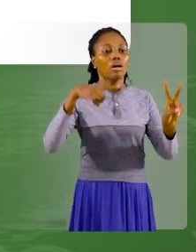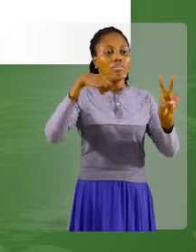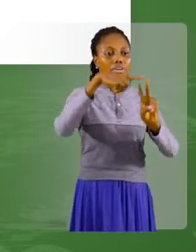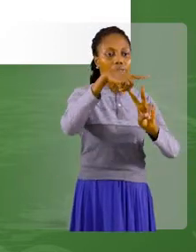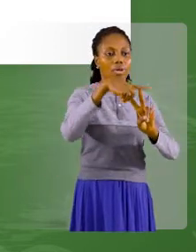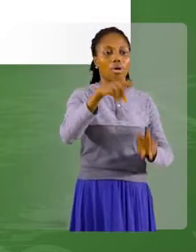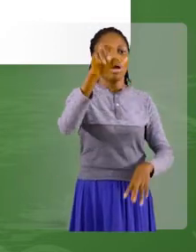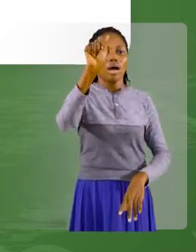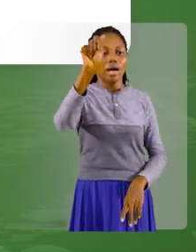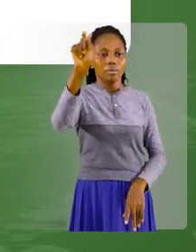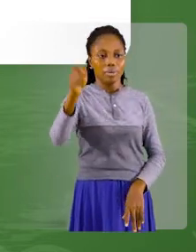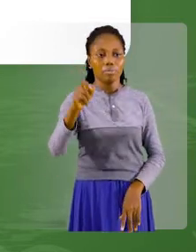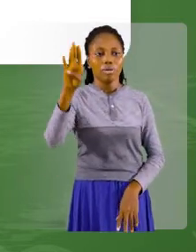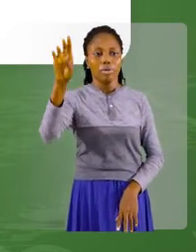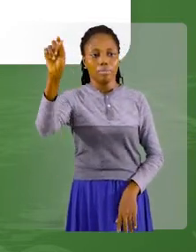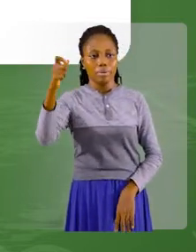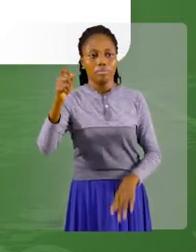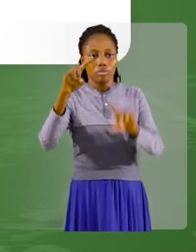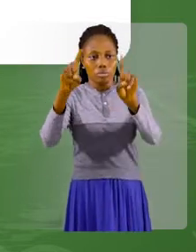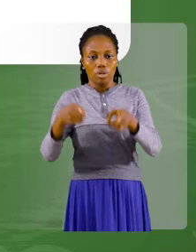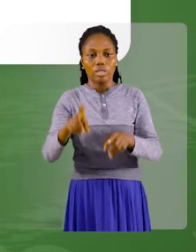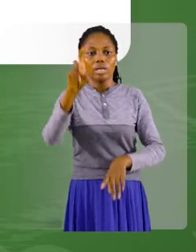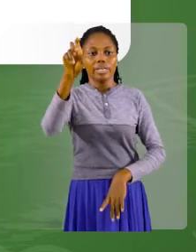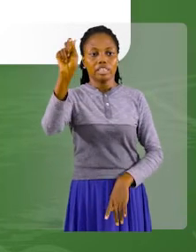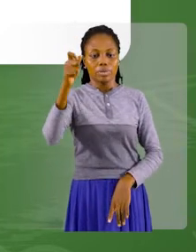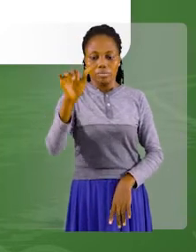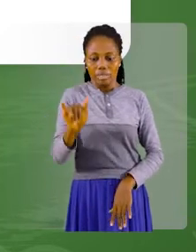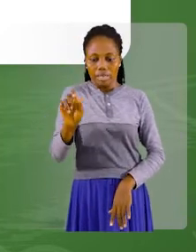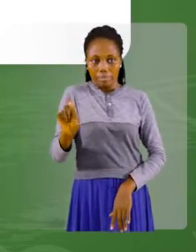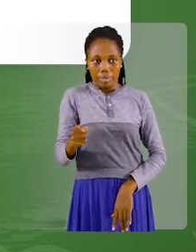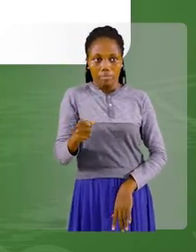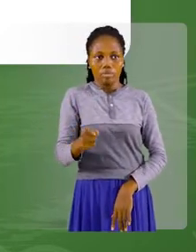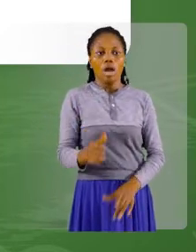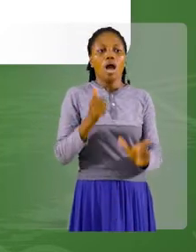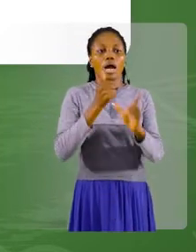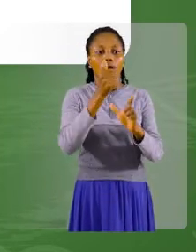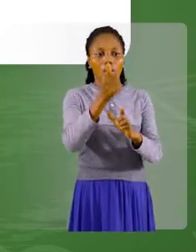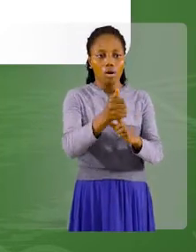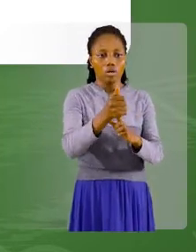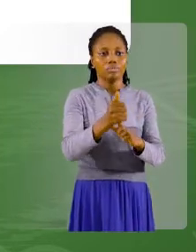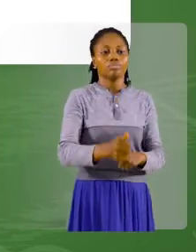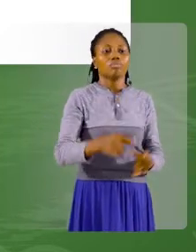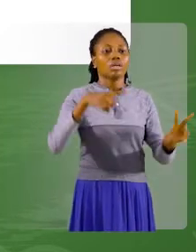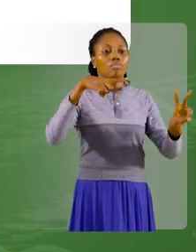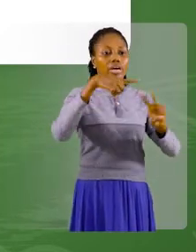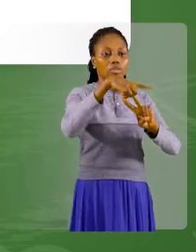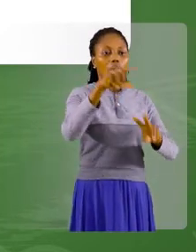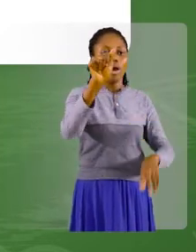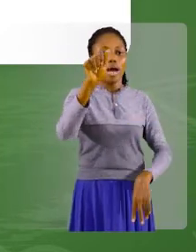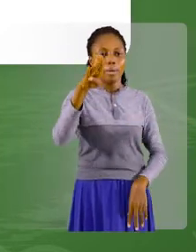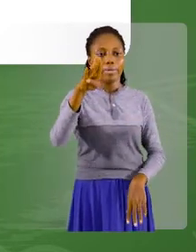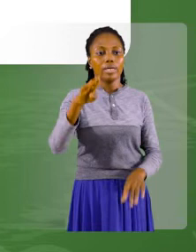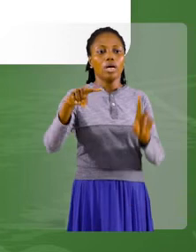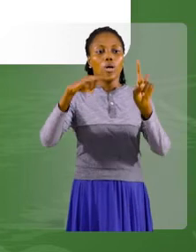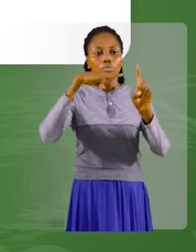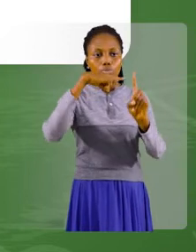vecteur A'B' a pour coordonnées X', Y', alors le vecteur